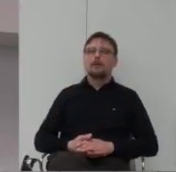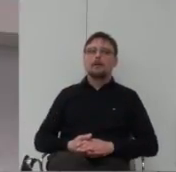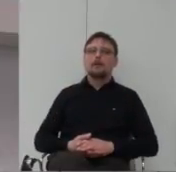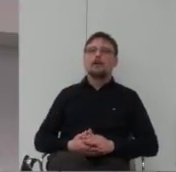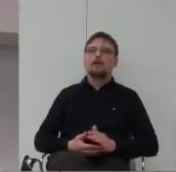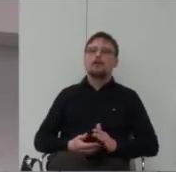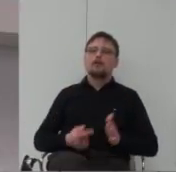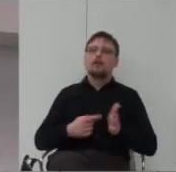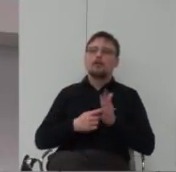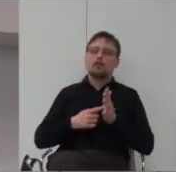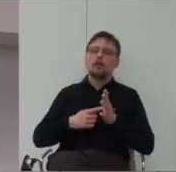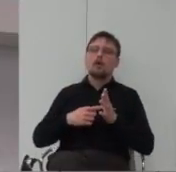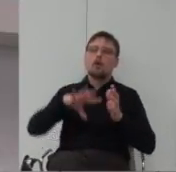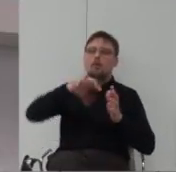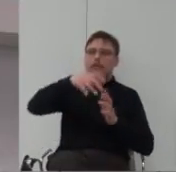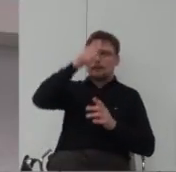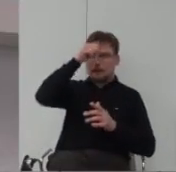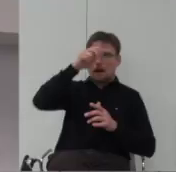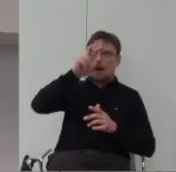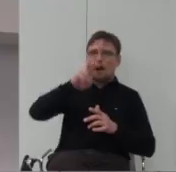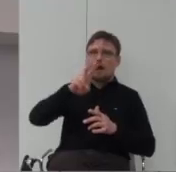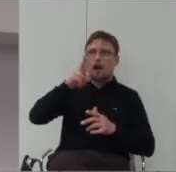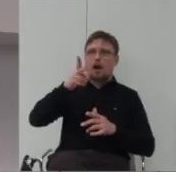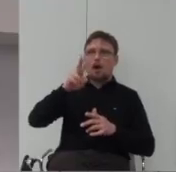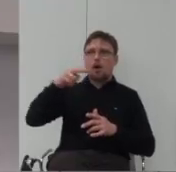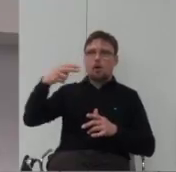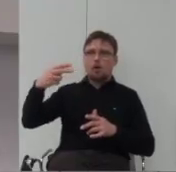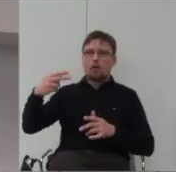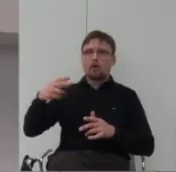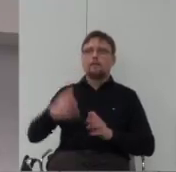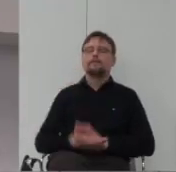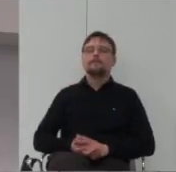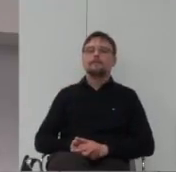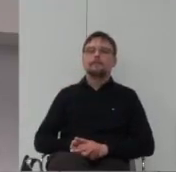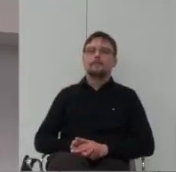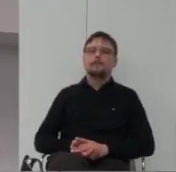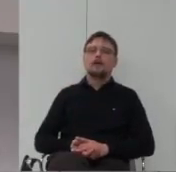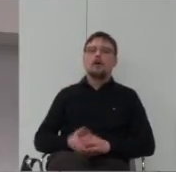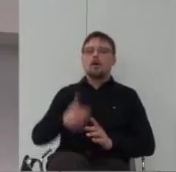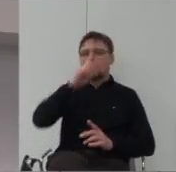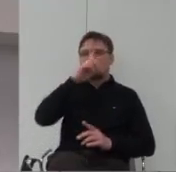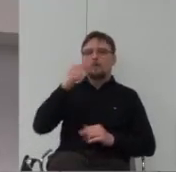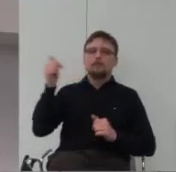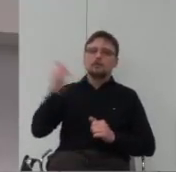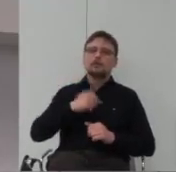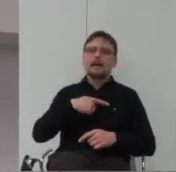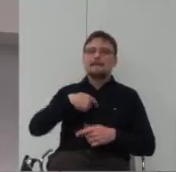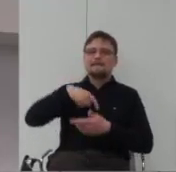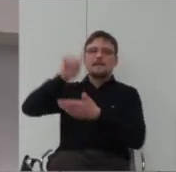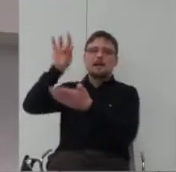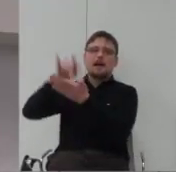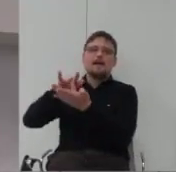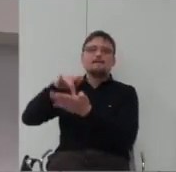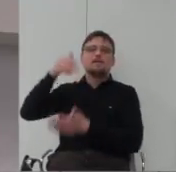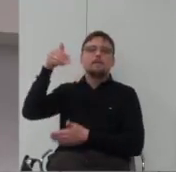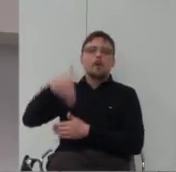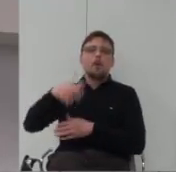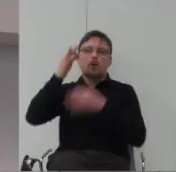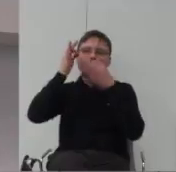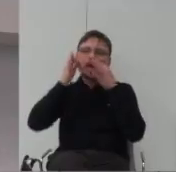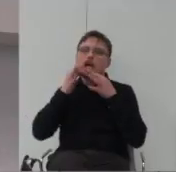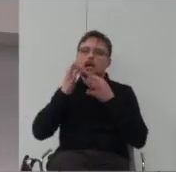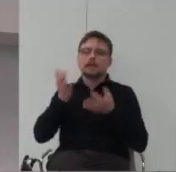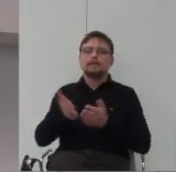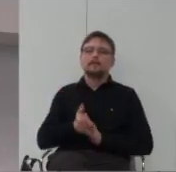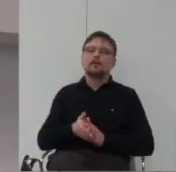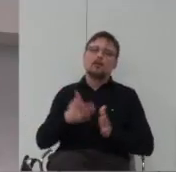pochodzących z tego samego rodu. Były to plemiona Haków z północy Chin, które przez liczne inwazje